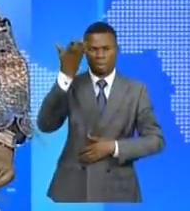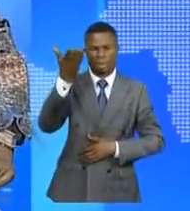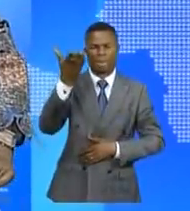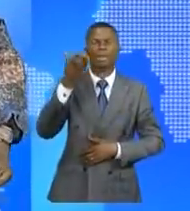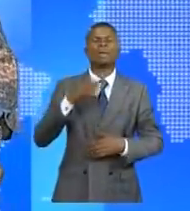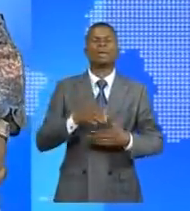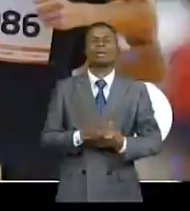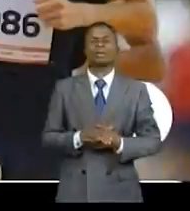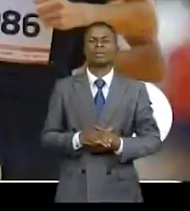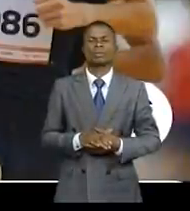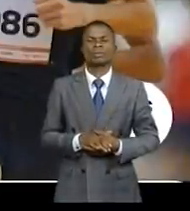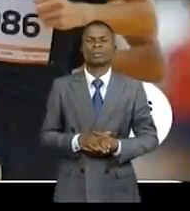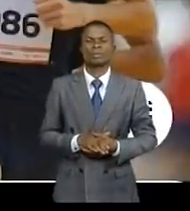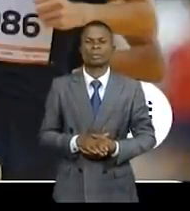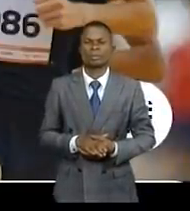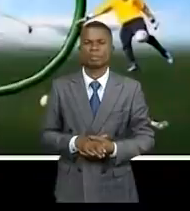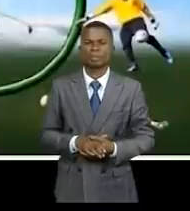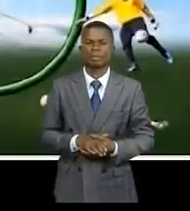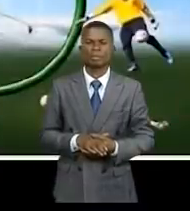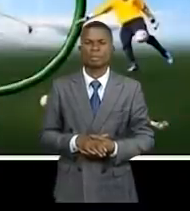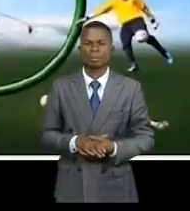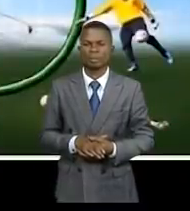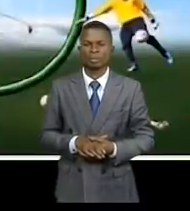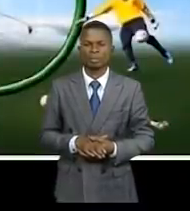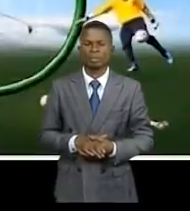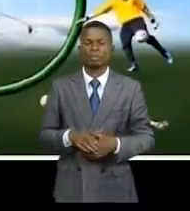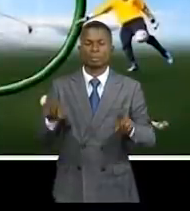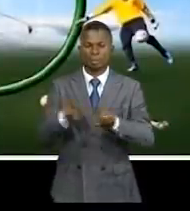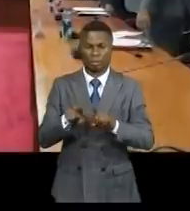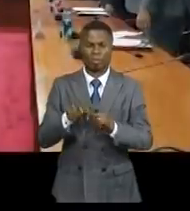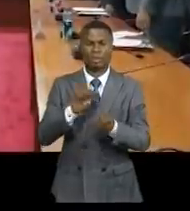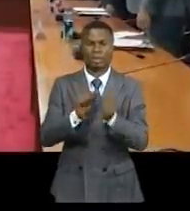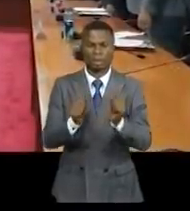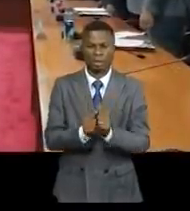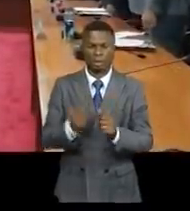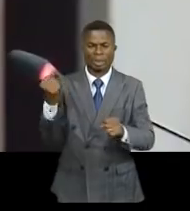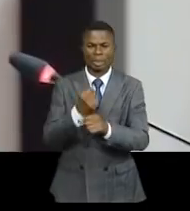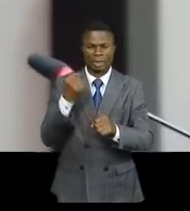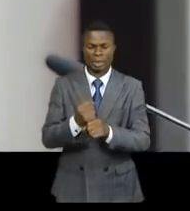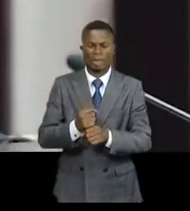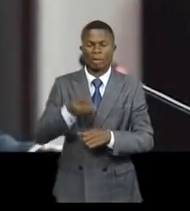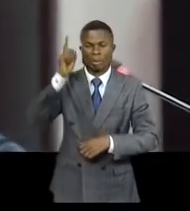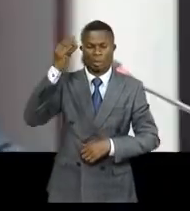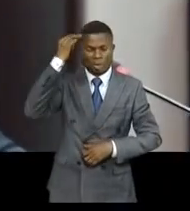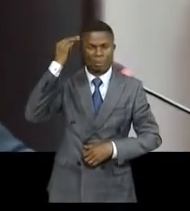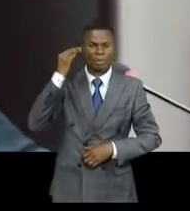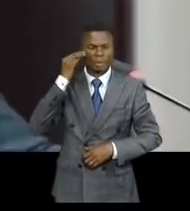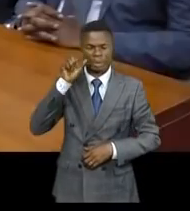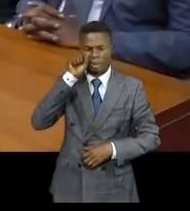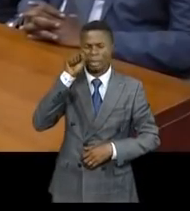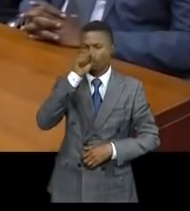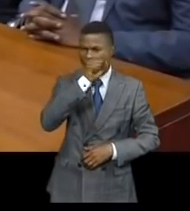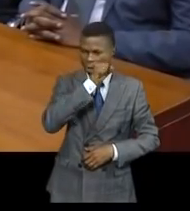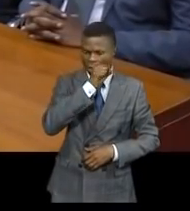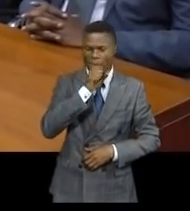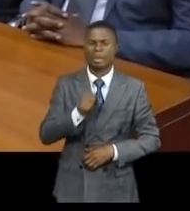la reportage. De Tokyo, il en a été question dans l'entretien que le chef du gouvernement Jean-Michel Samalou Kondé Kiengé a